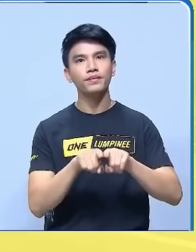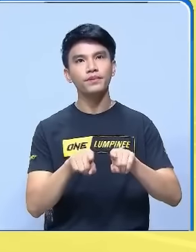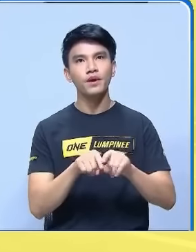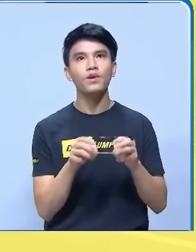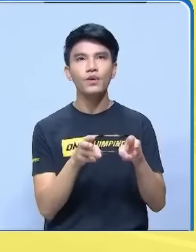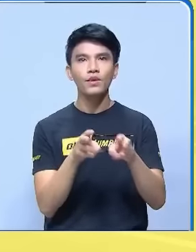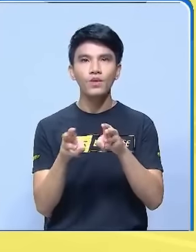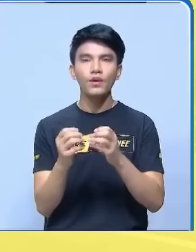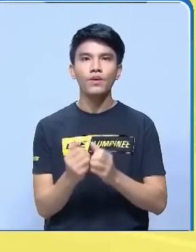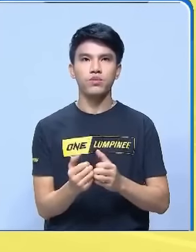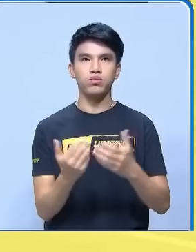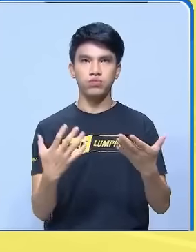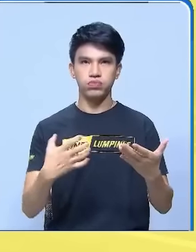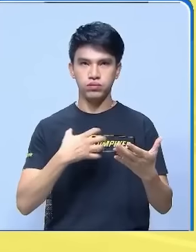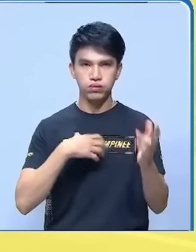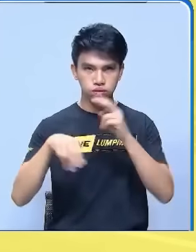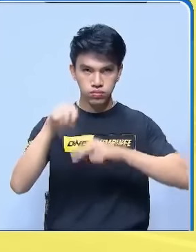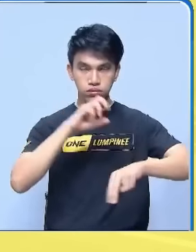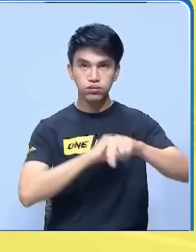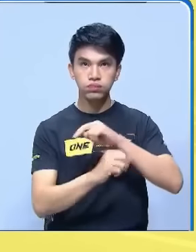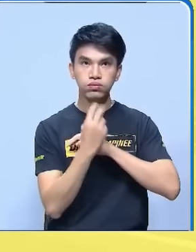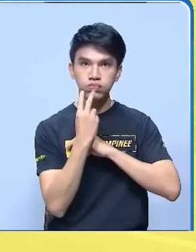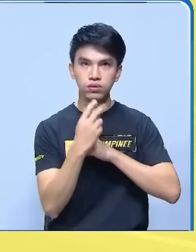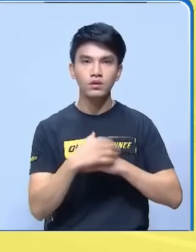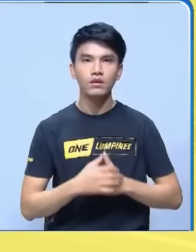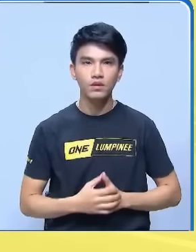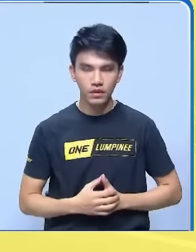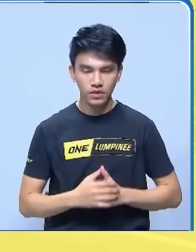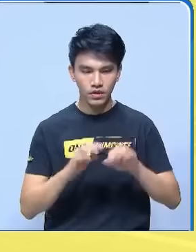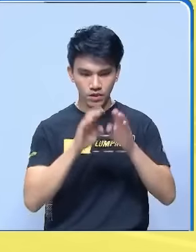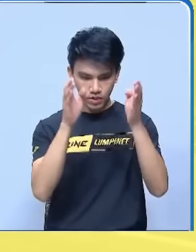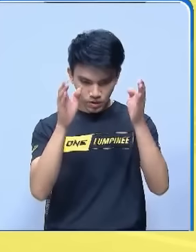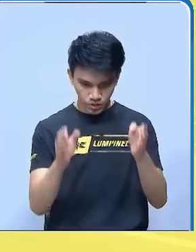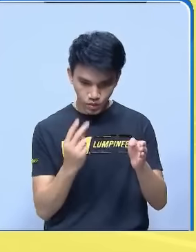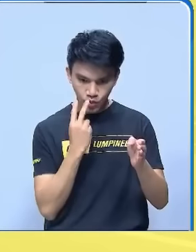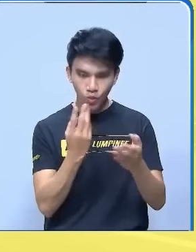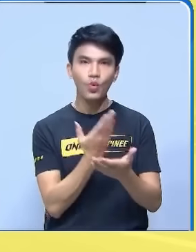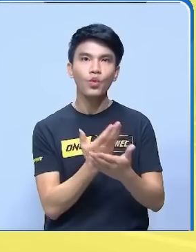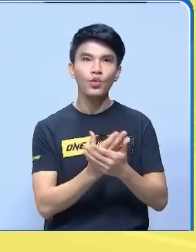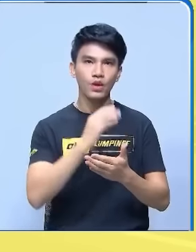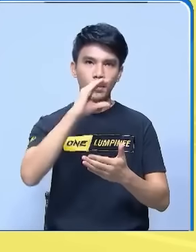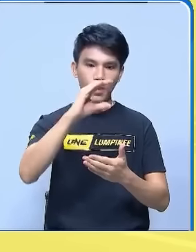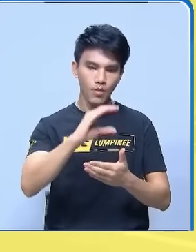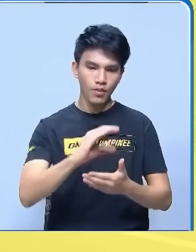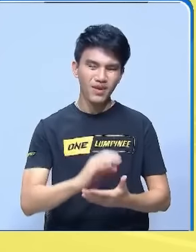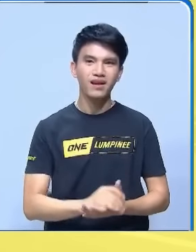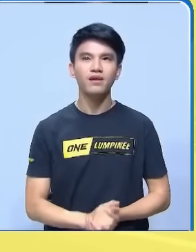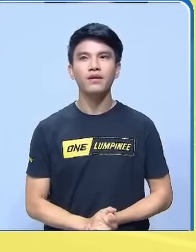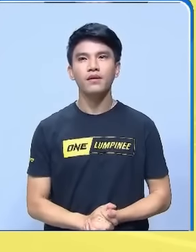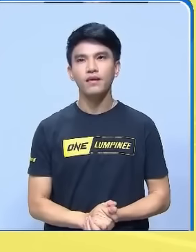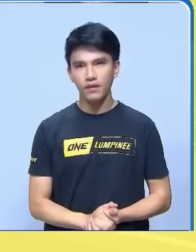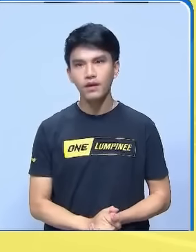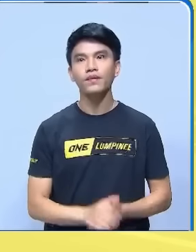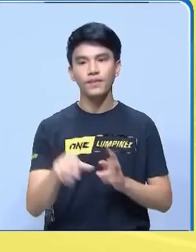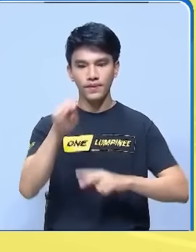ธีนี้จึงอยากให้สคบมาควบคุมเนี่ยรวมถึงการเนี่ยค่ะเปิดตู้เซฟแล้วก็โชว์เงินเป็นฟ่อนๆแบบเนี้ย ปึ้งๆเลยอ่ะ อาจจะต้องเข้าไป